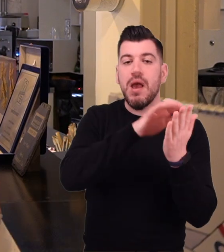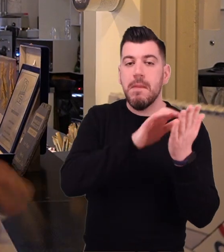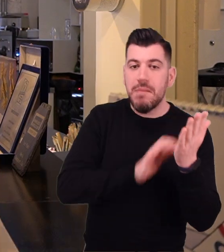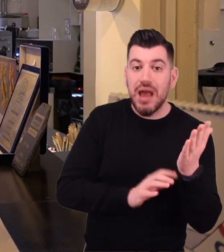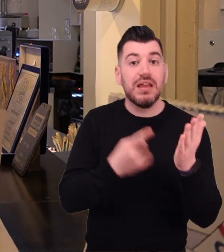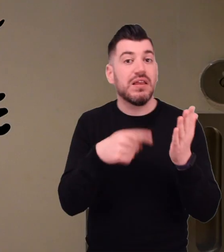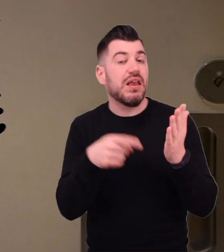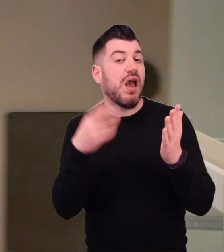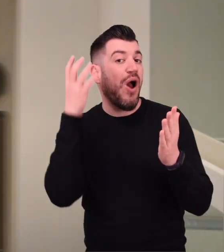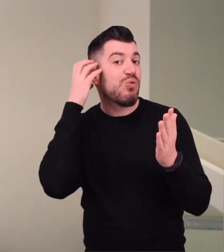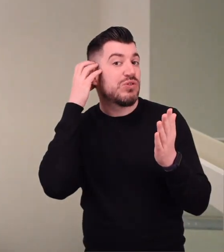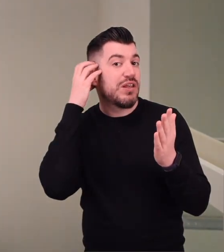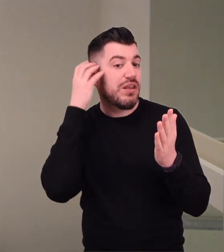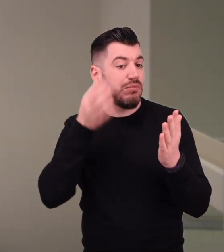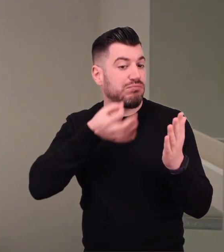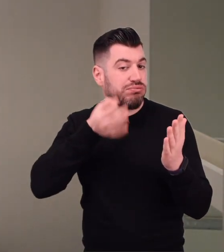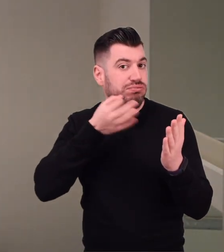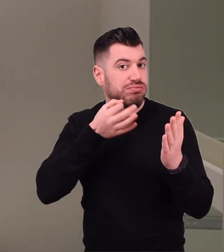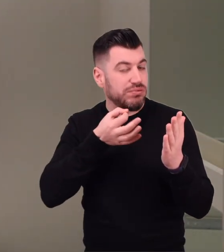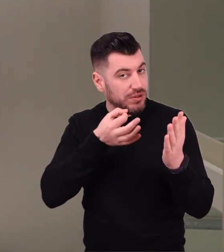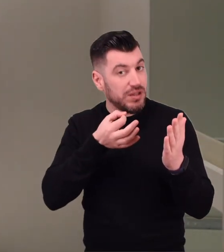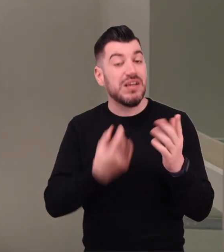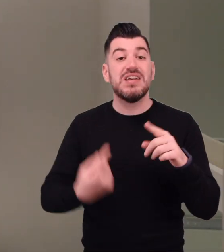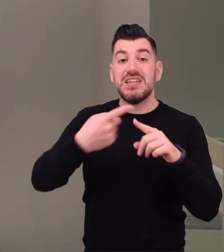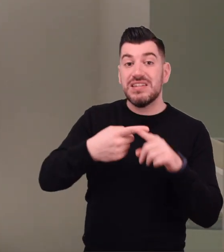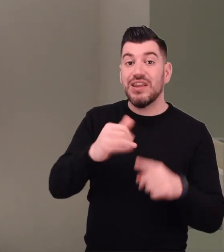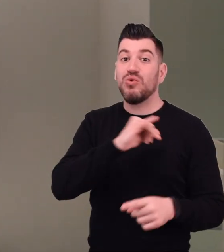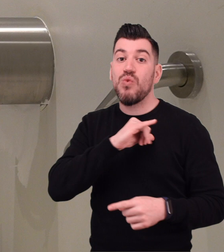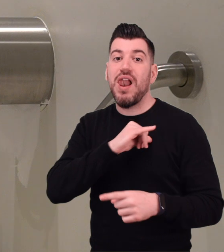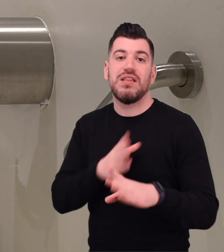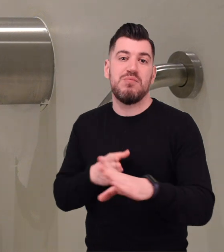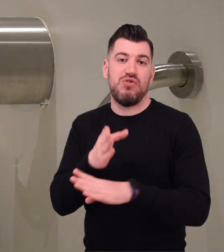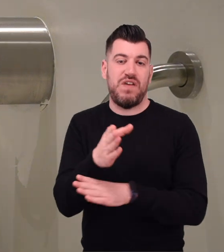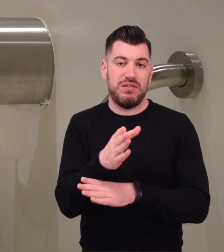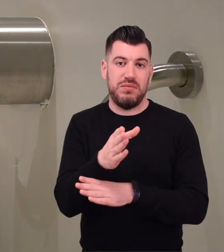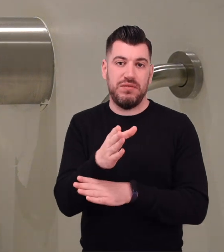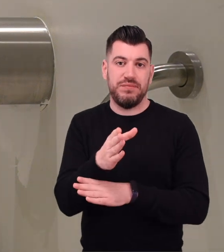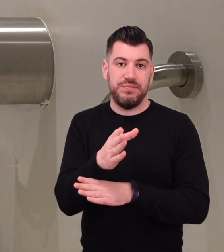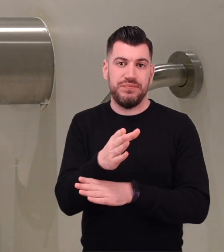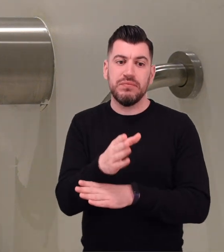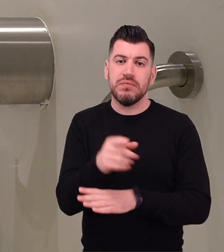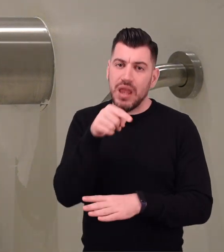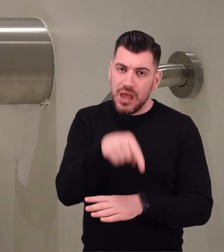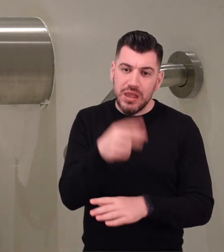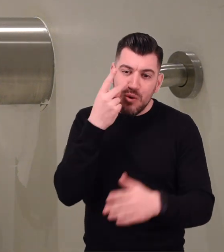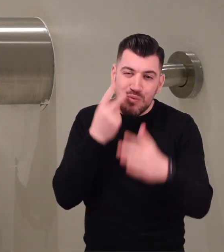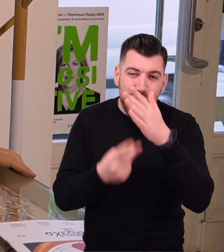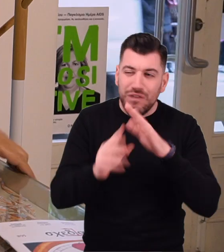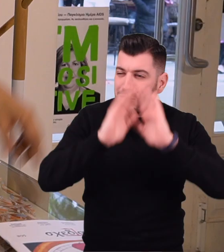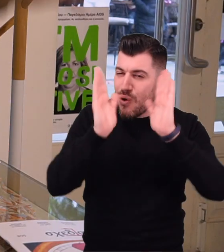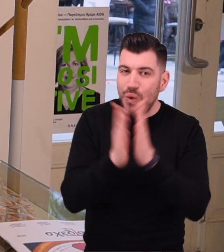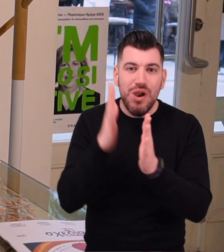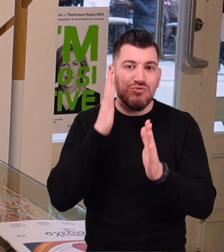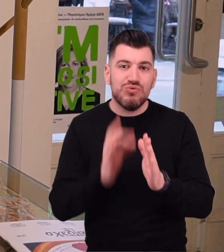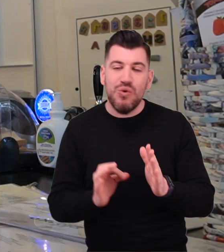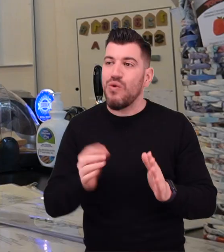με οπτική αναπηρία. Και τέλος υπάρχει μια πολύ σωστά φτιαγμένη τουαλέτα που έχει προβλεφθεί ό,τι χρειάζεται και να μπορεί να τη χρησιμοποιήσει κάποιος.